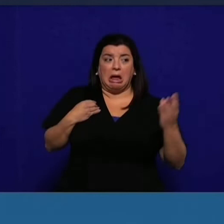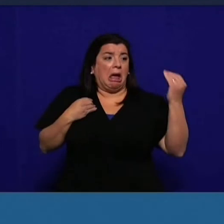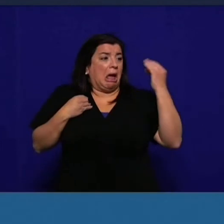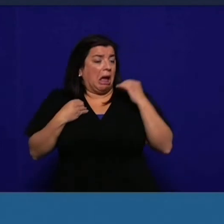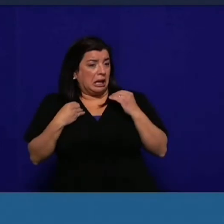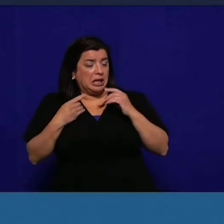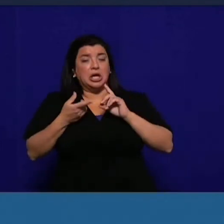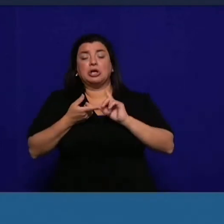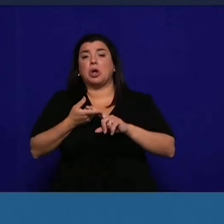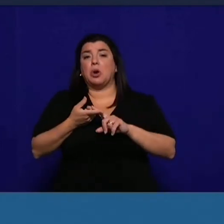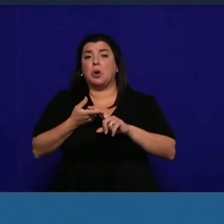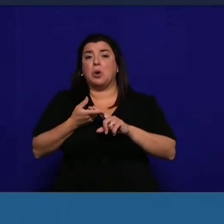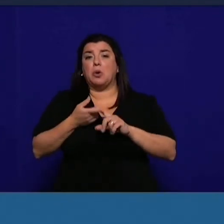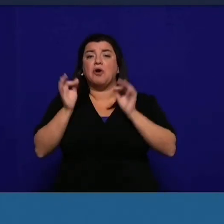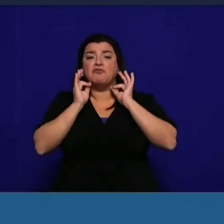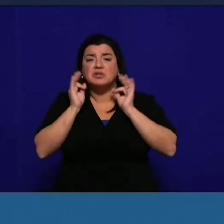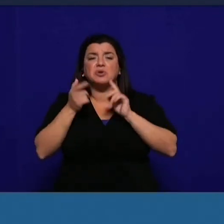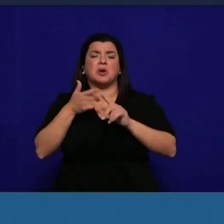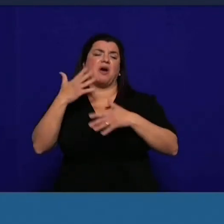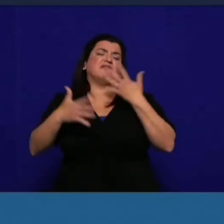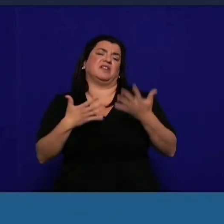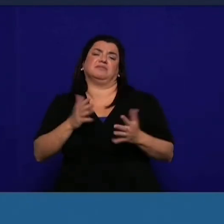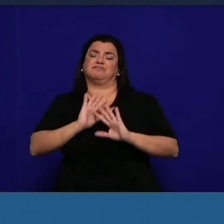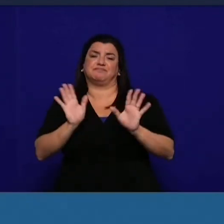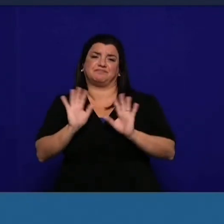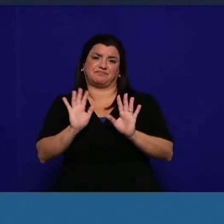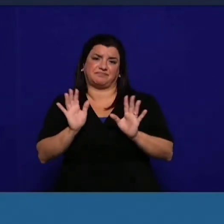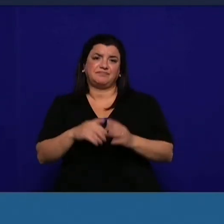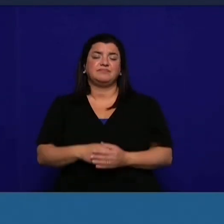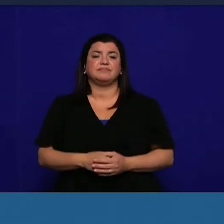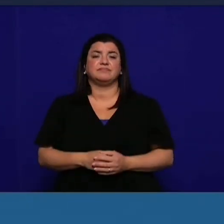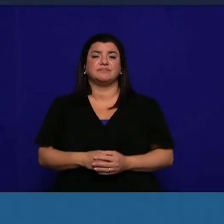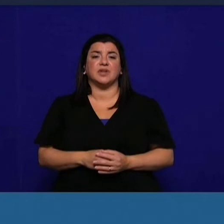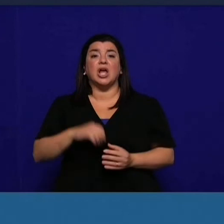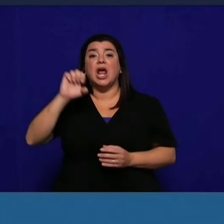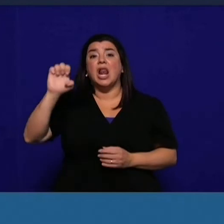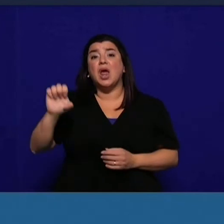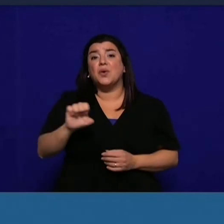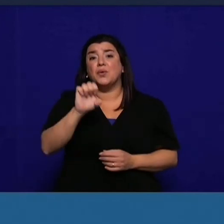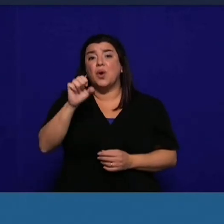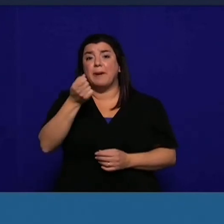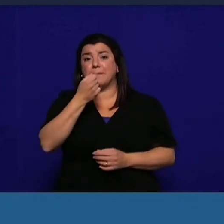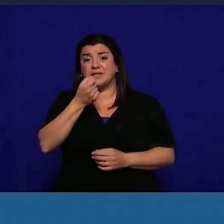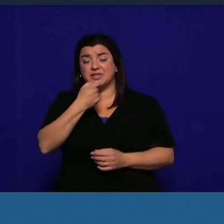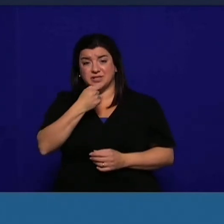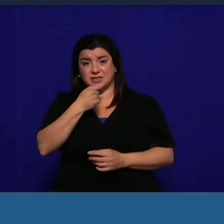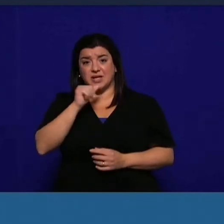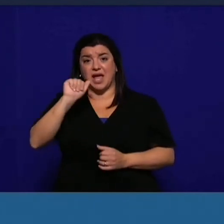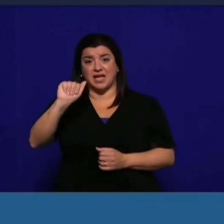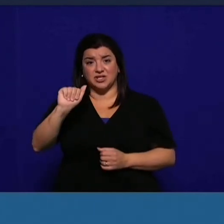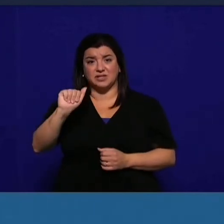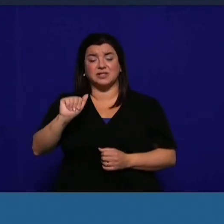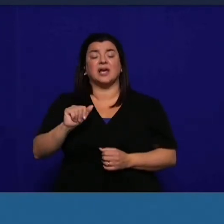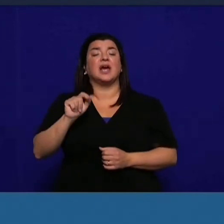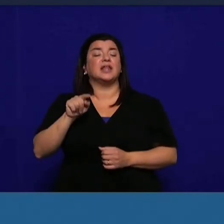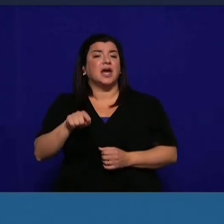fil-komunità. Dejjem niftakru li anke din il-ġimgħa stess il-European Medicines Agency reġgħet ikkonfermat kemm huwa